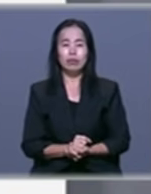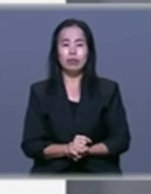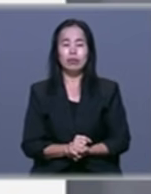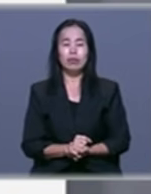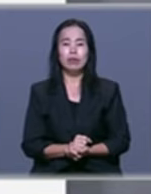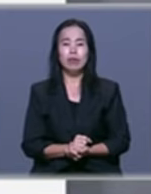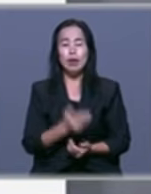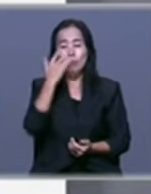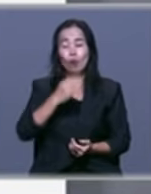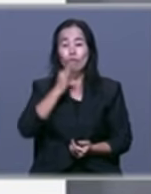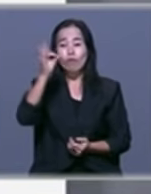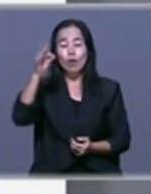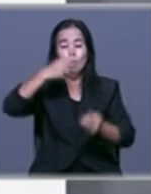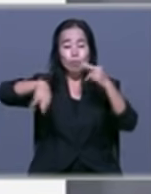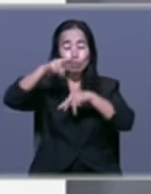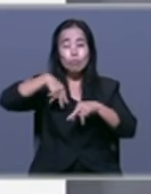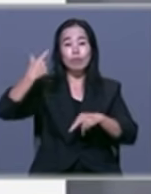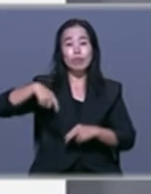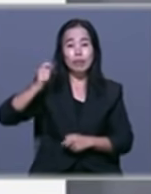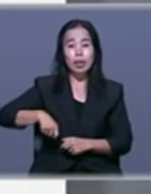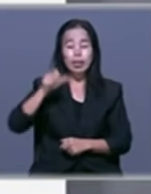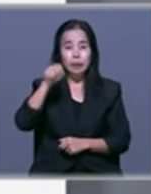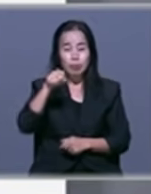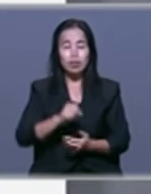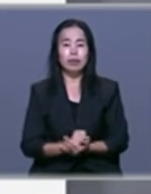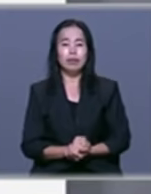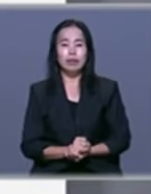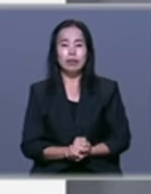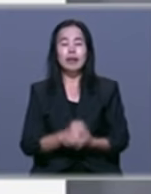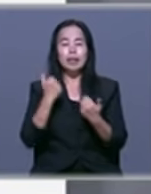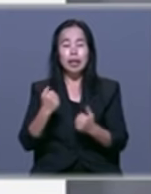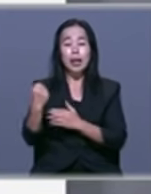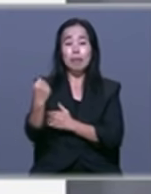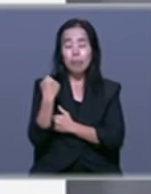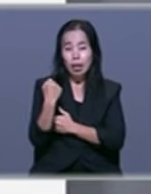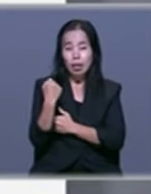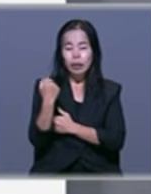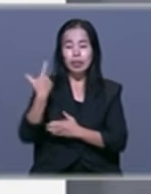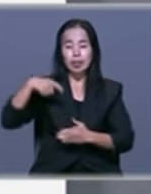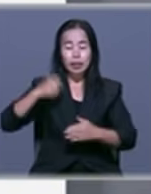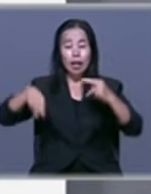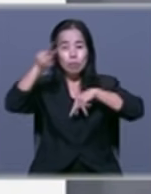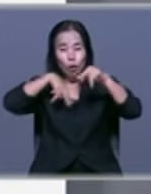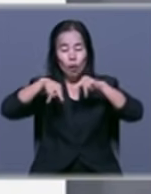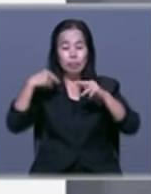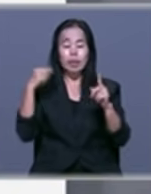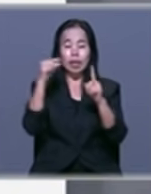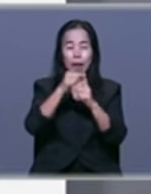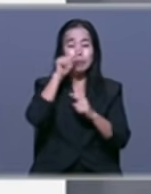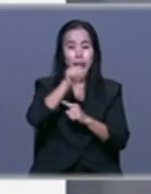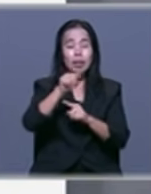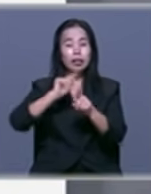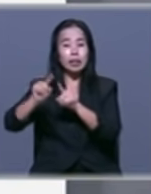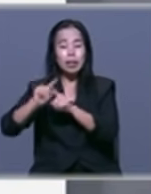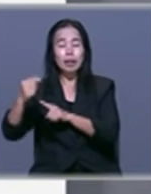ครองเนี่ยหลักของกฎหมายปกครองมีอยู่ว่าการใช้อำนาจทางปกครองเนี่ยคือการออกคำสั่งกันต่างๆในการคุณจะควบคุ